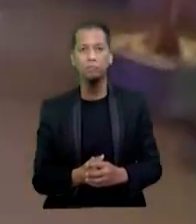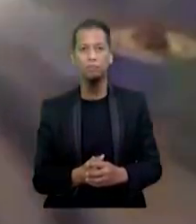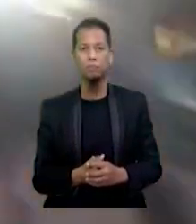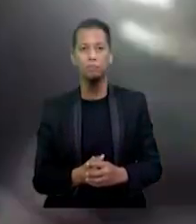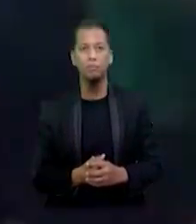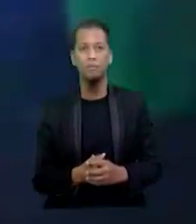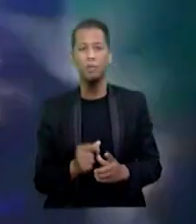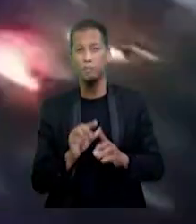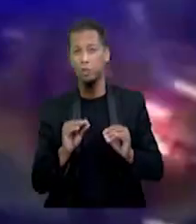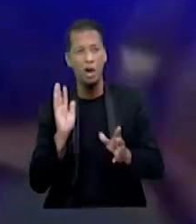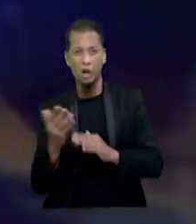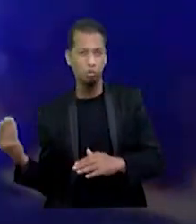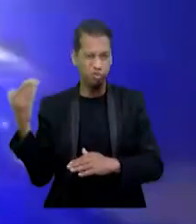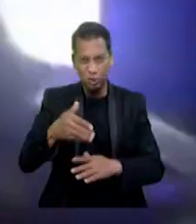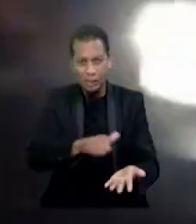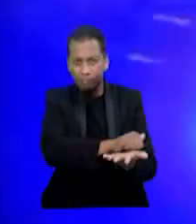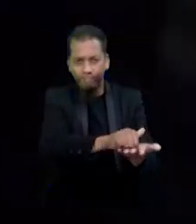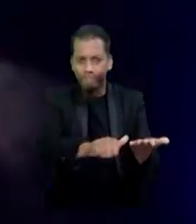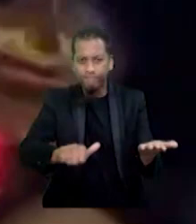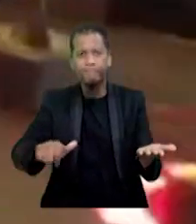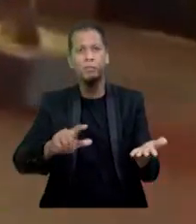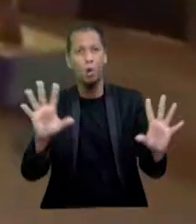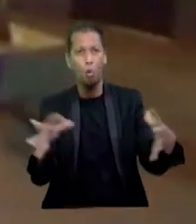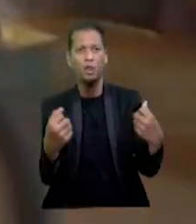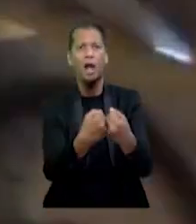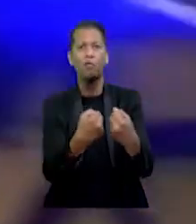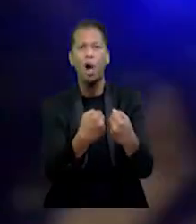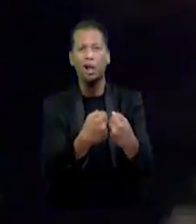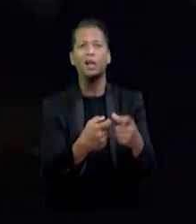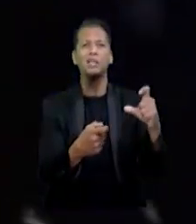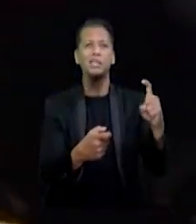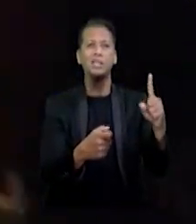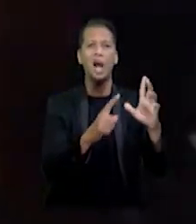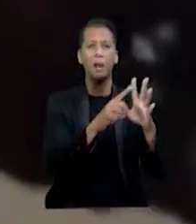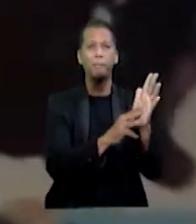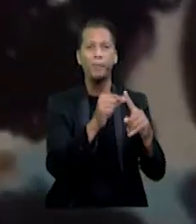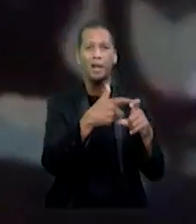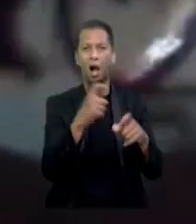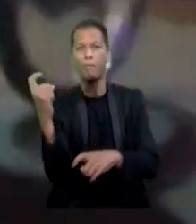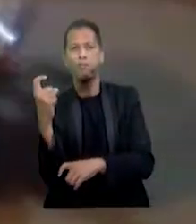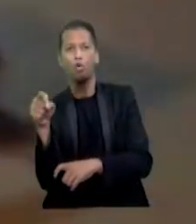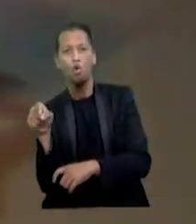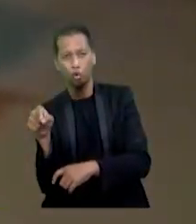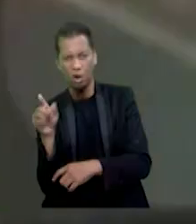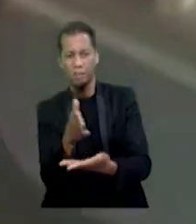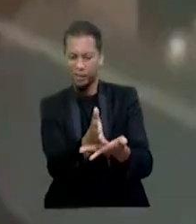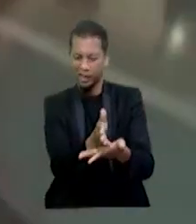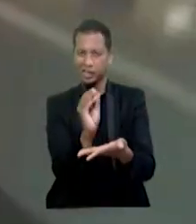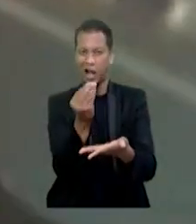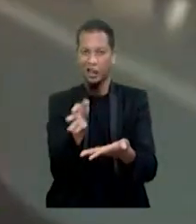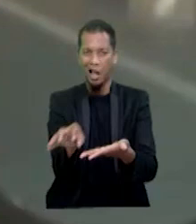petugas penyisir wilayah perbatasan yang berpotensi terjadinya tawuran di Ciampea dan Parung Bogor hingga perbatasan Jakarta